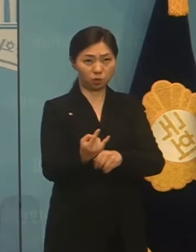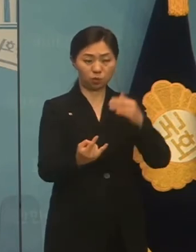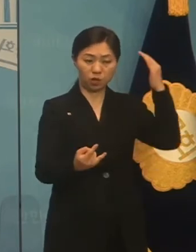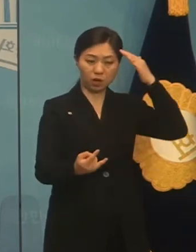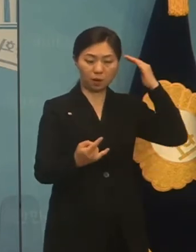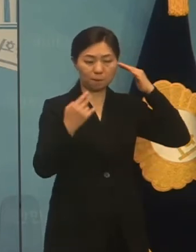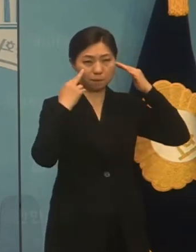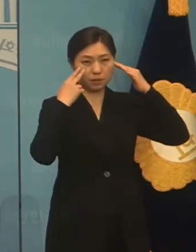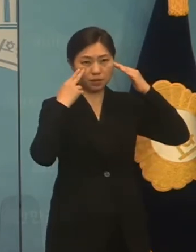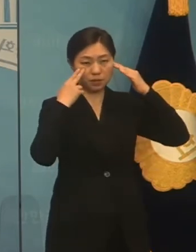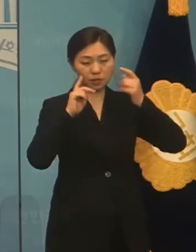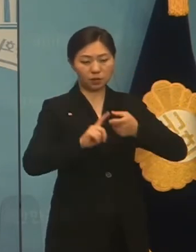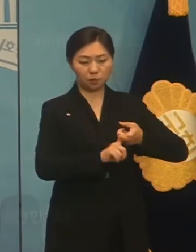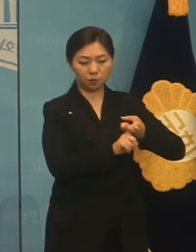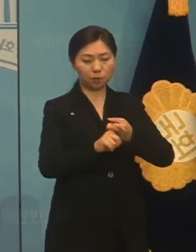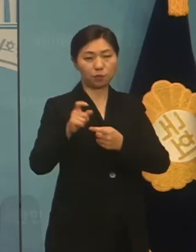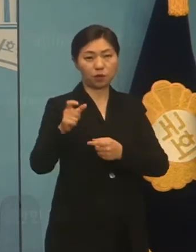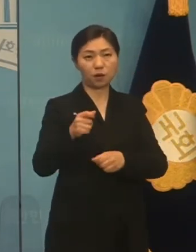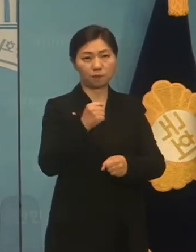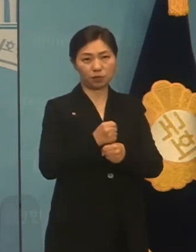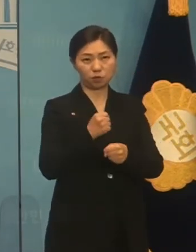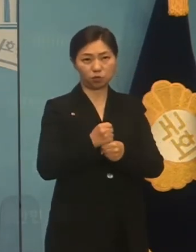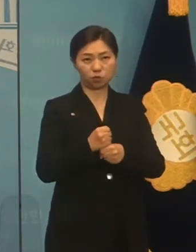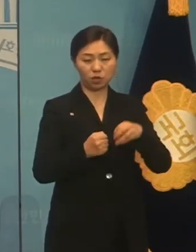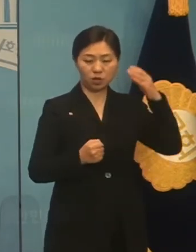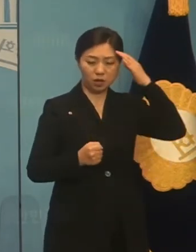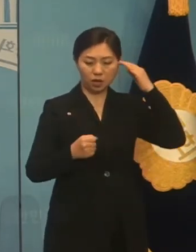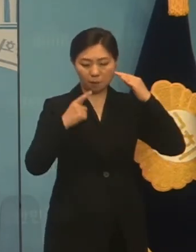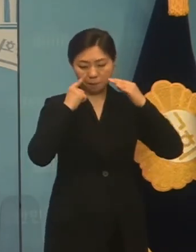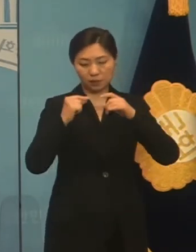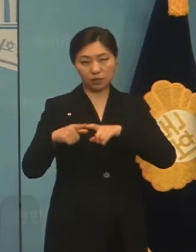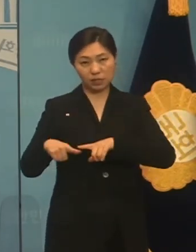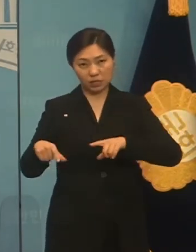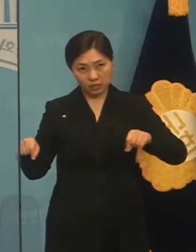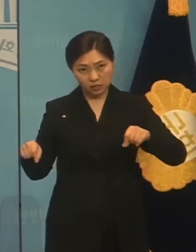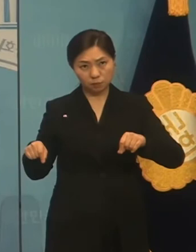강화하고 한일 관계를 개선하는 등